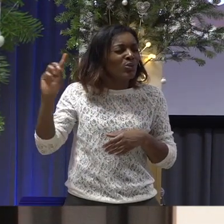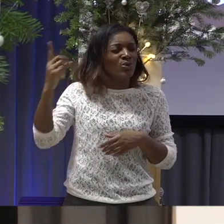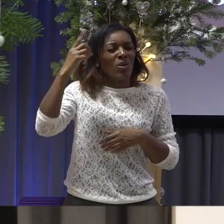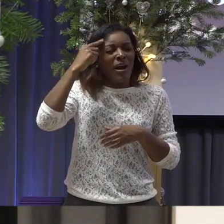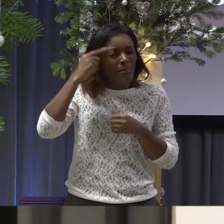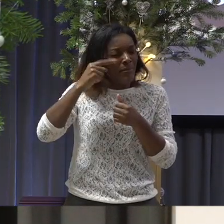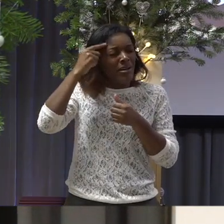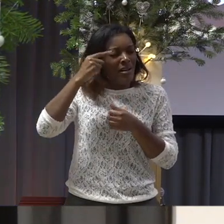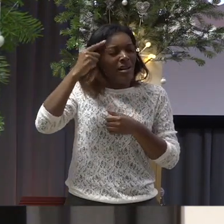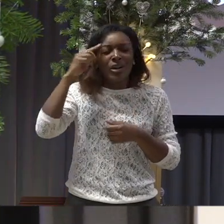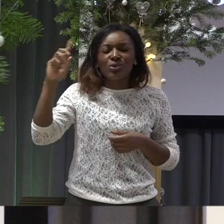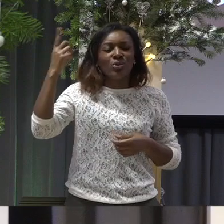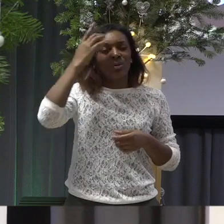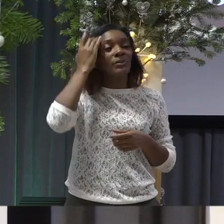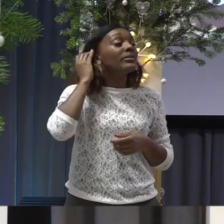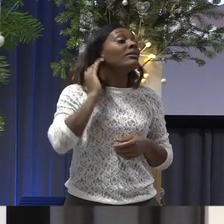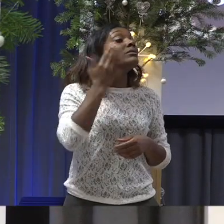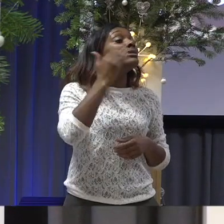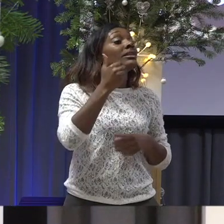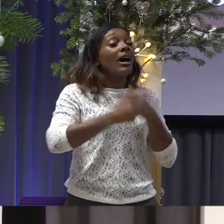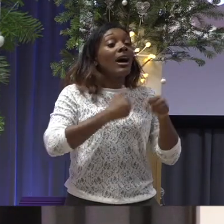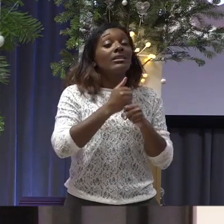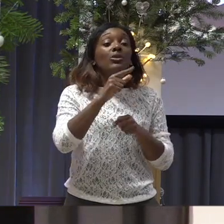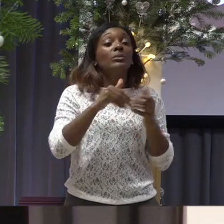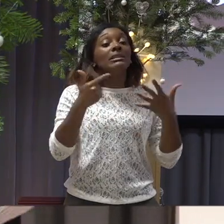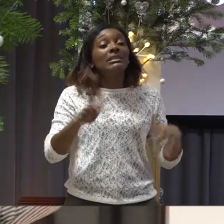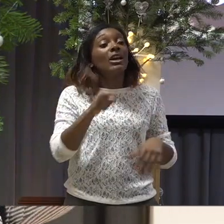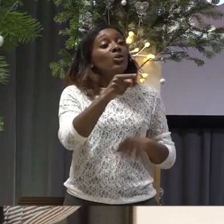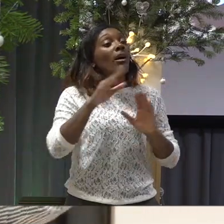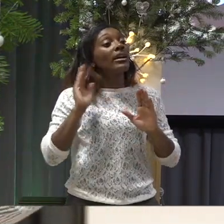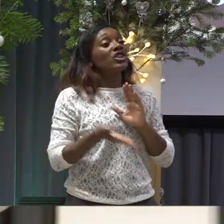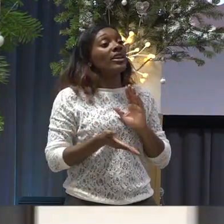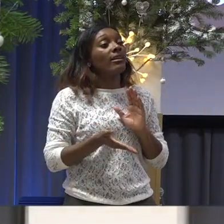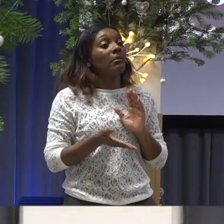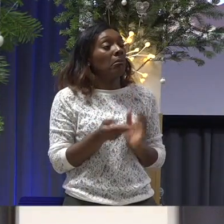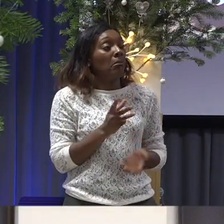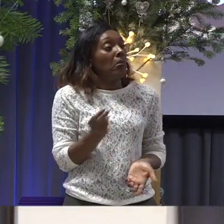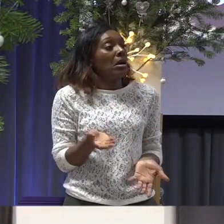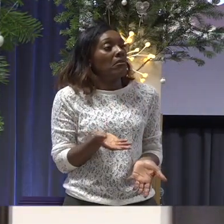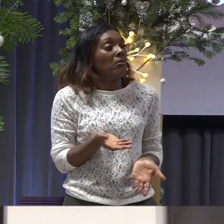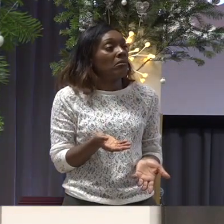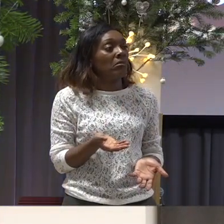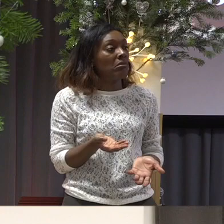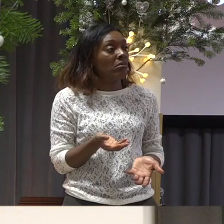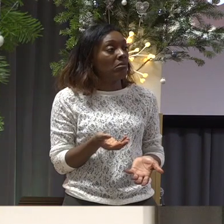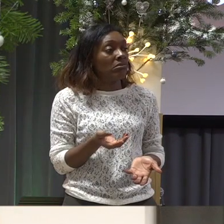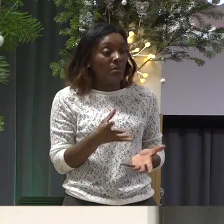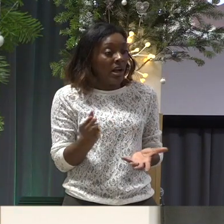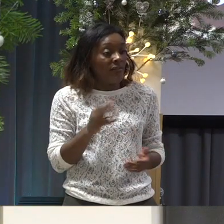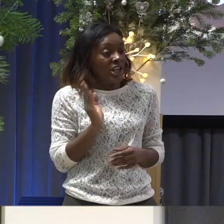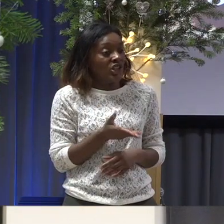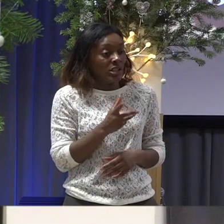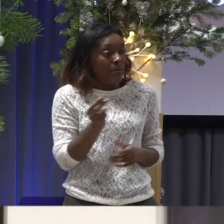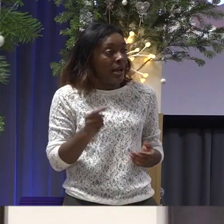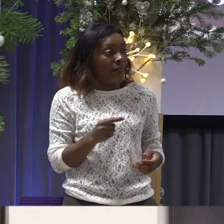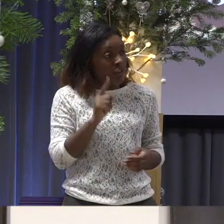Dieu. Si tu as échoué cette année, une manière de parler, l'échec n'est pas un problème. Hein? C'est juste un moment de réflexion ensemble